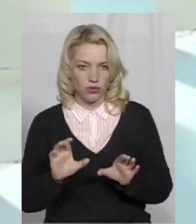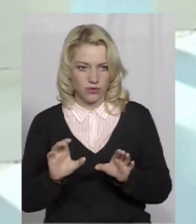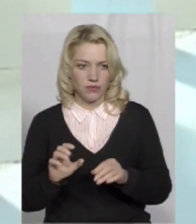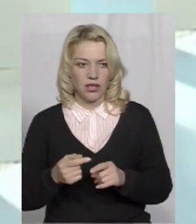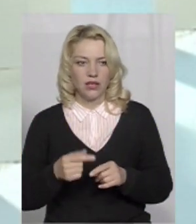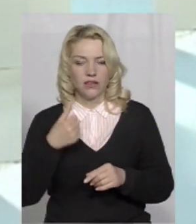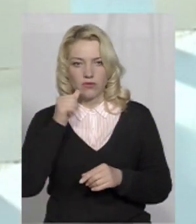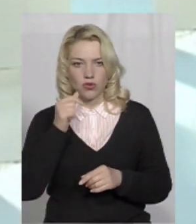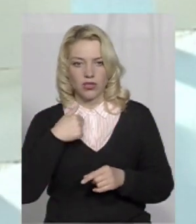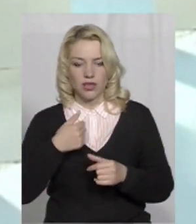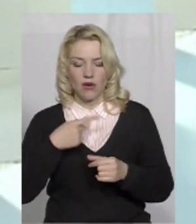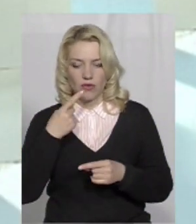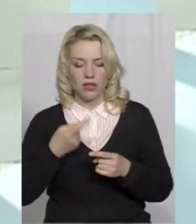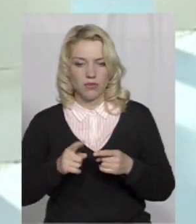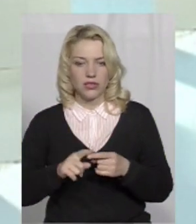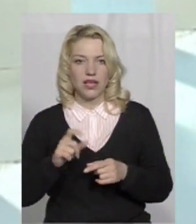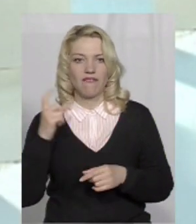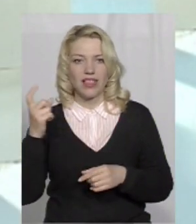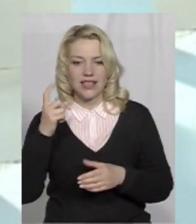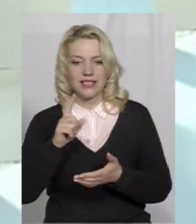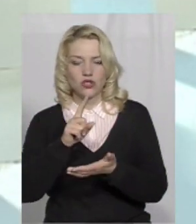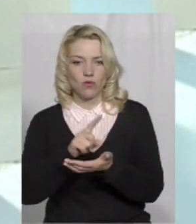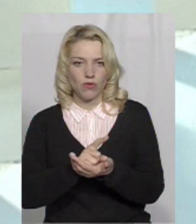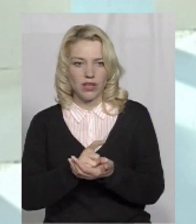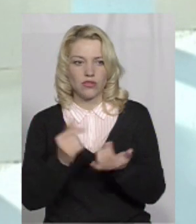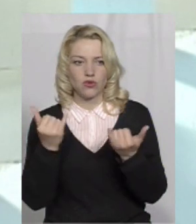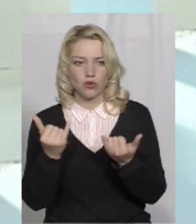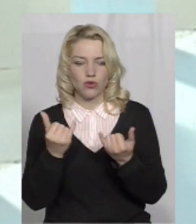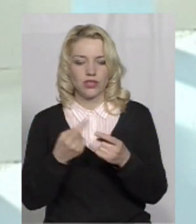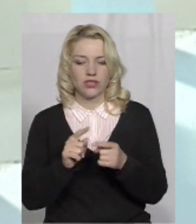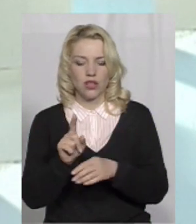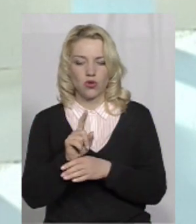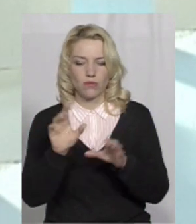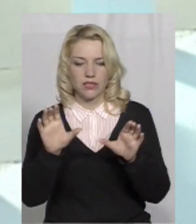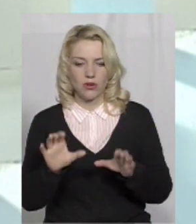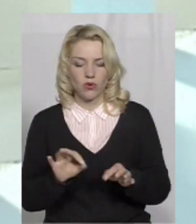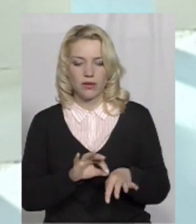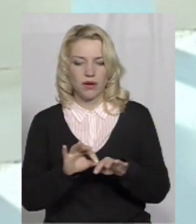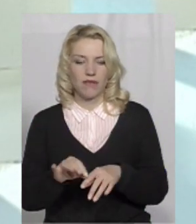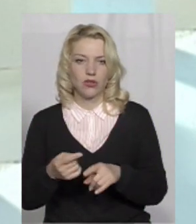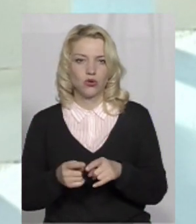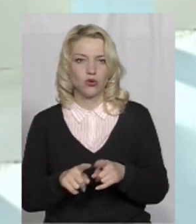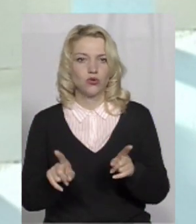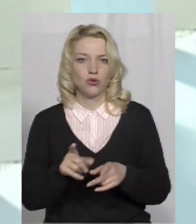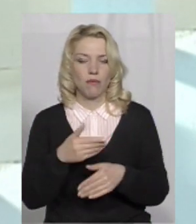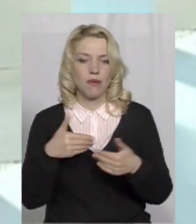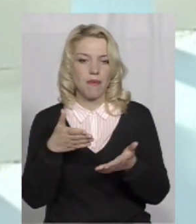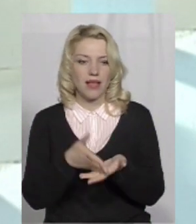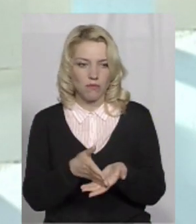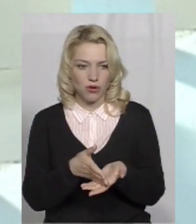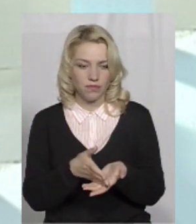І вчора я про це говорила, що власність зобов'язує. Сьогодні ця норма закону привела нас до того, що ми маємо